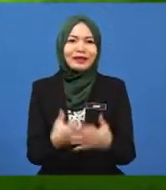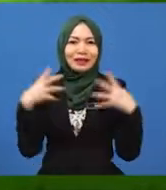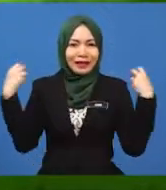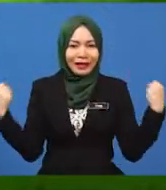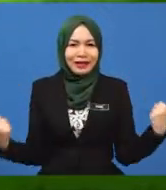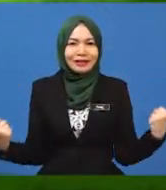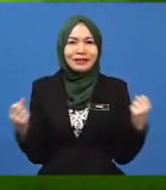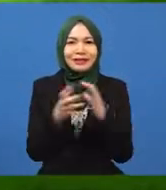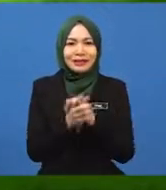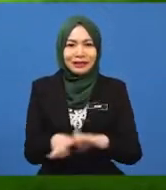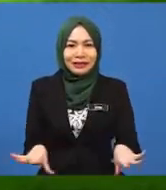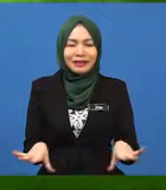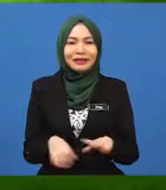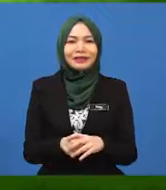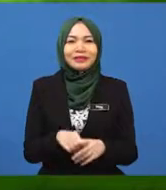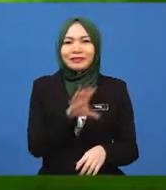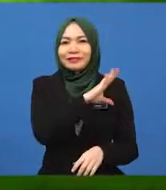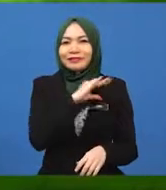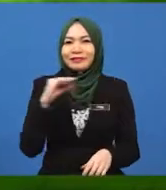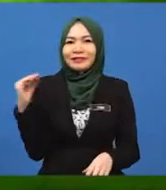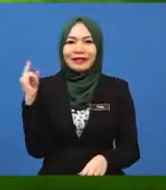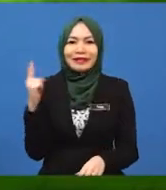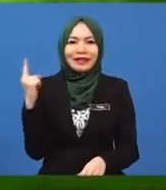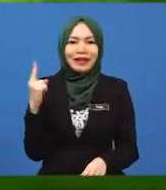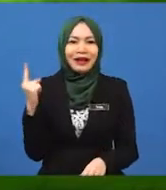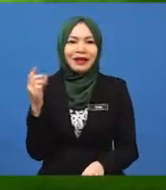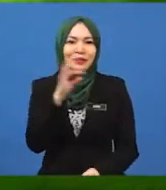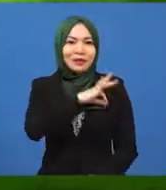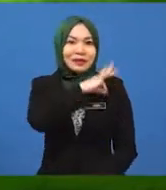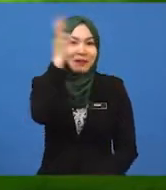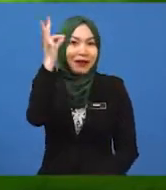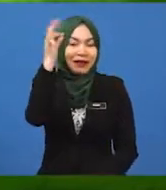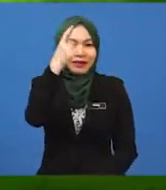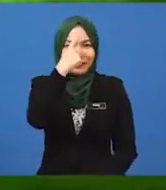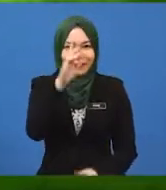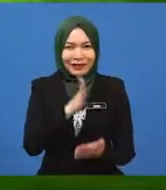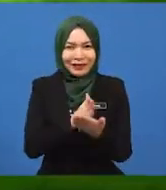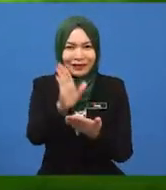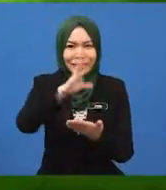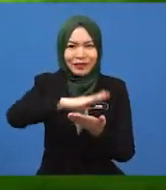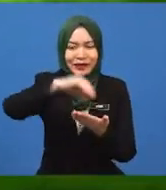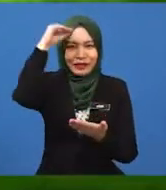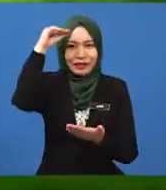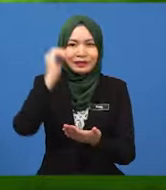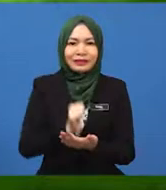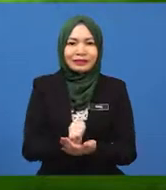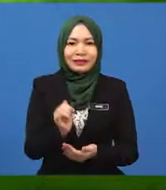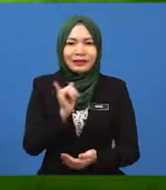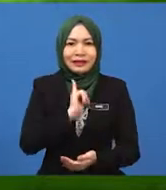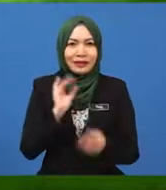sihat sejahtera dan sentiasa bersemangat untuk terus belajar. Saya